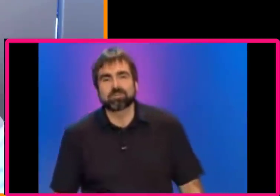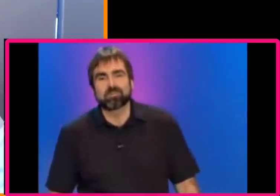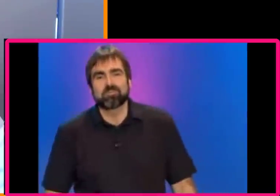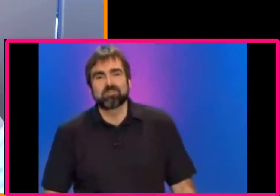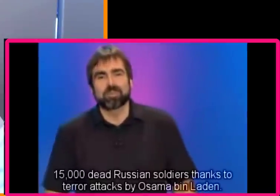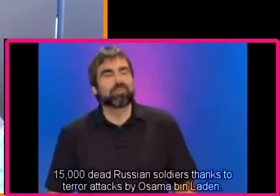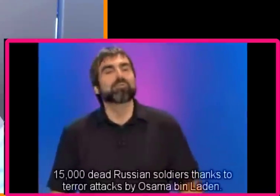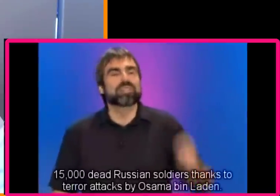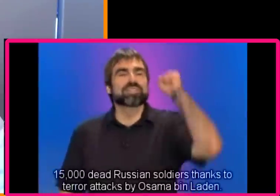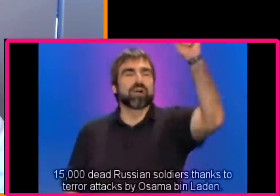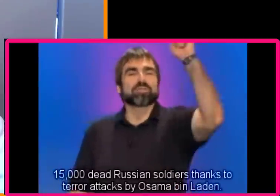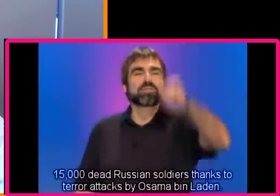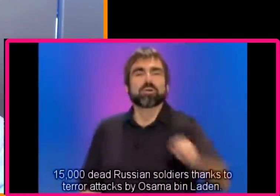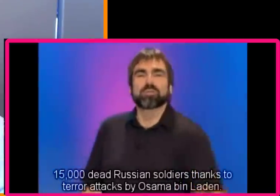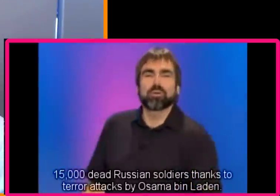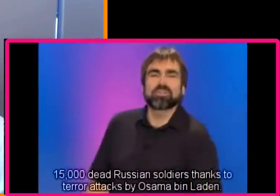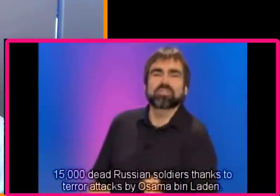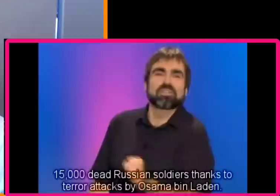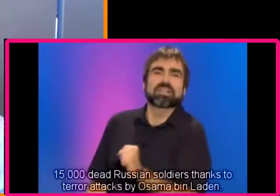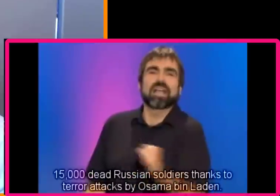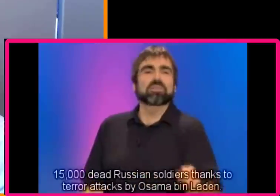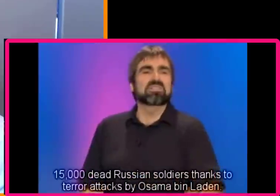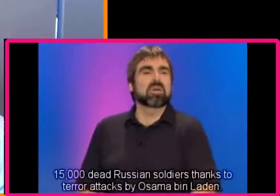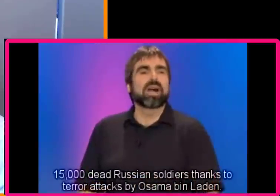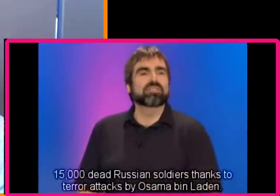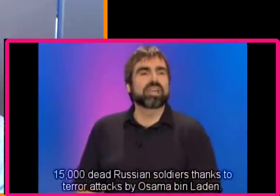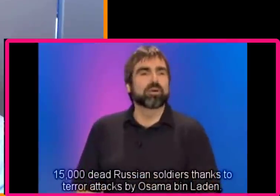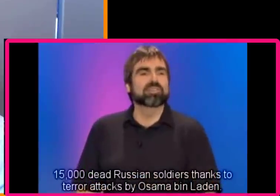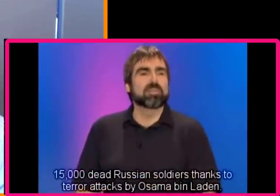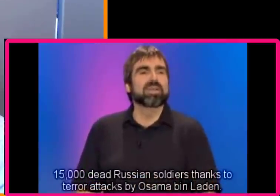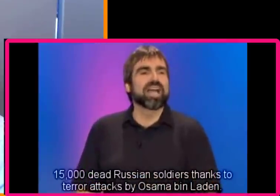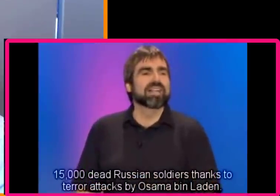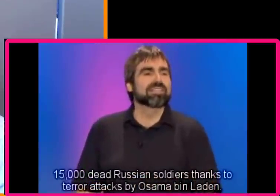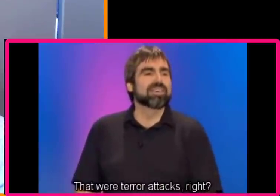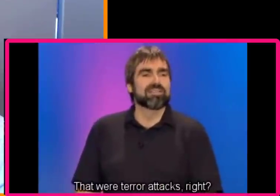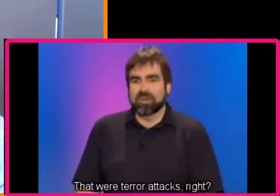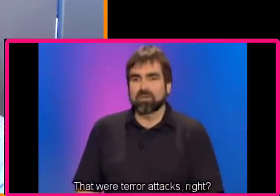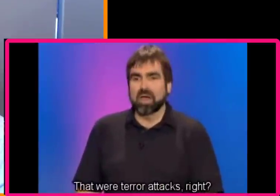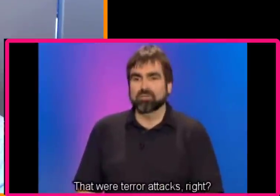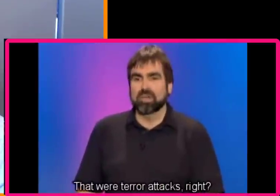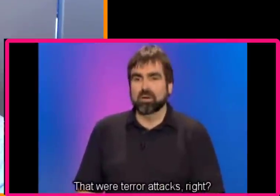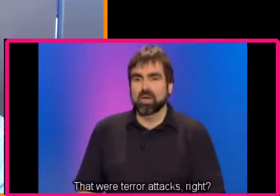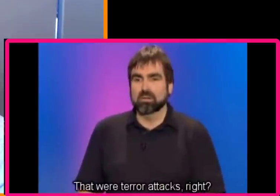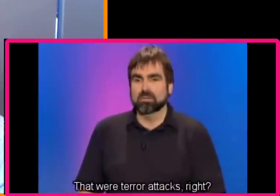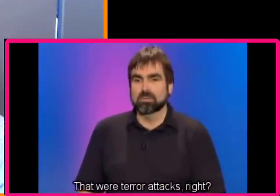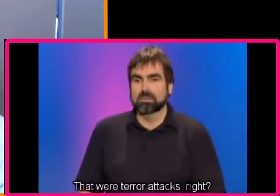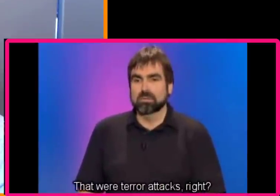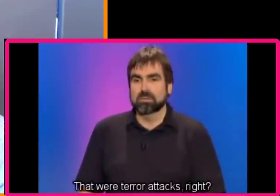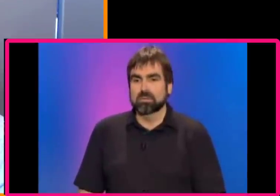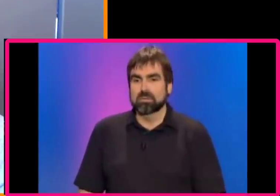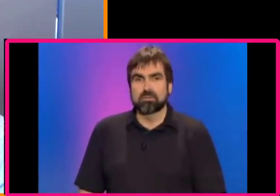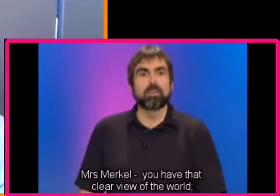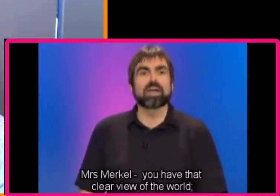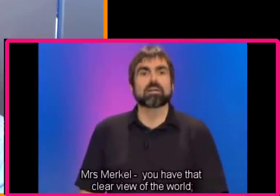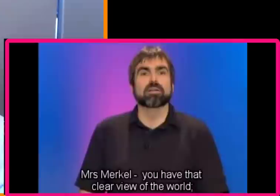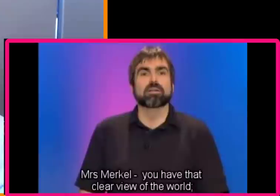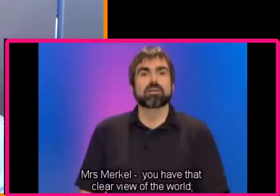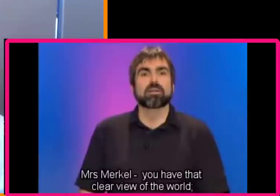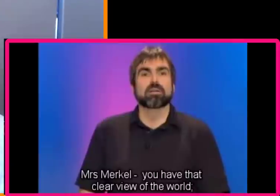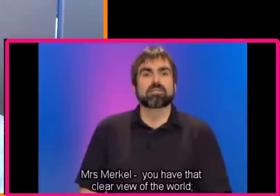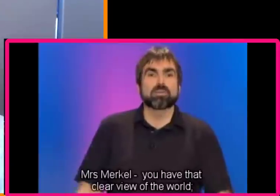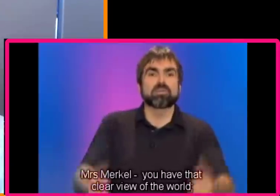lang 15.000 tote russische soldaten durch terroranschläge osama bin laden war noch terroranschläge oder frau merkel